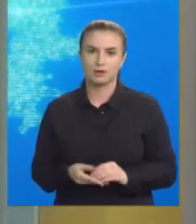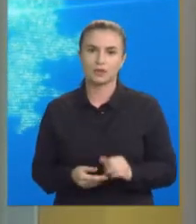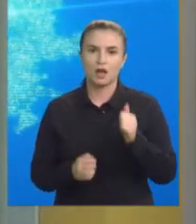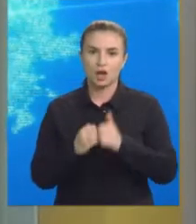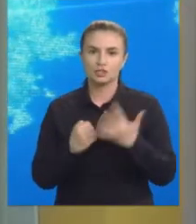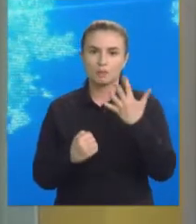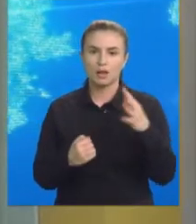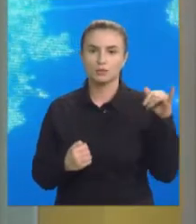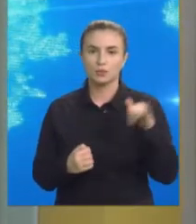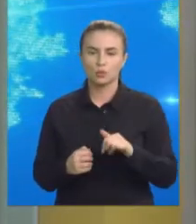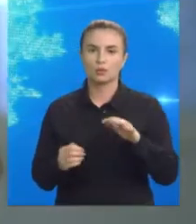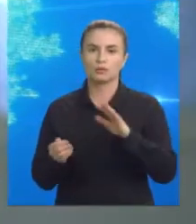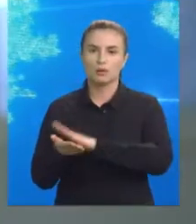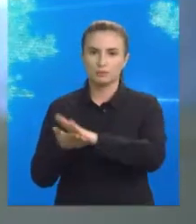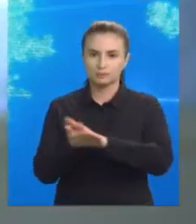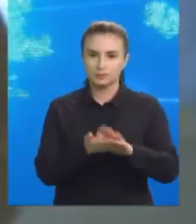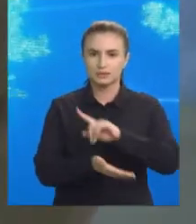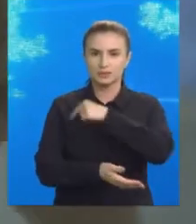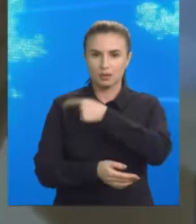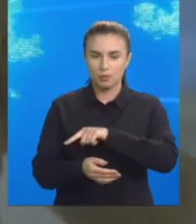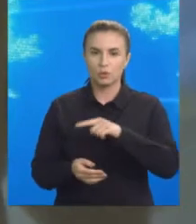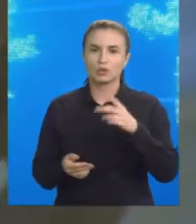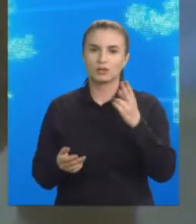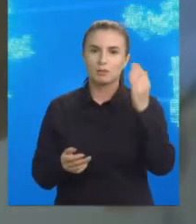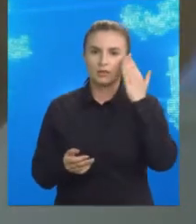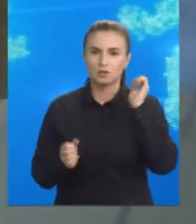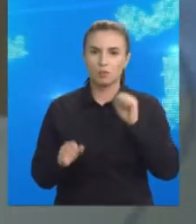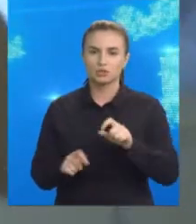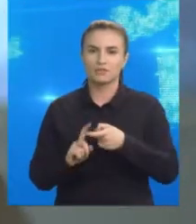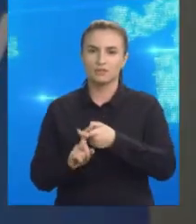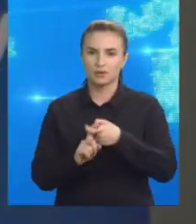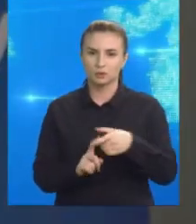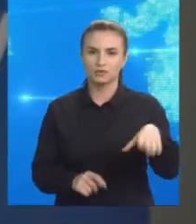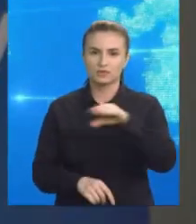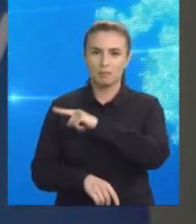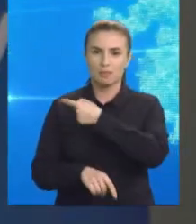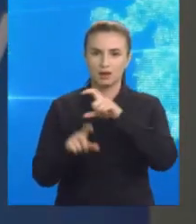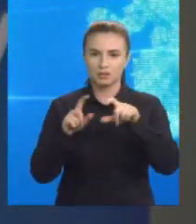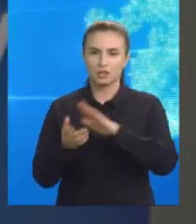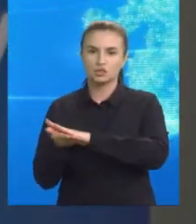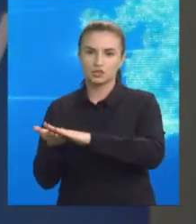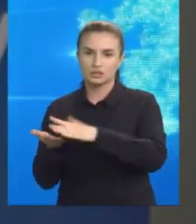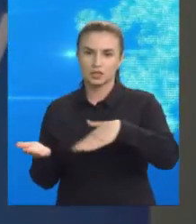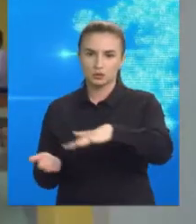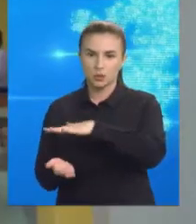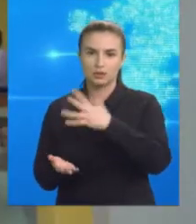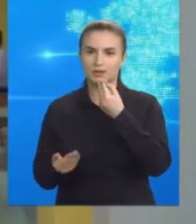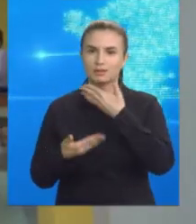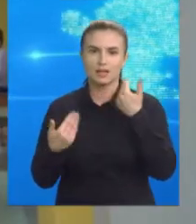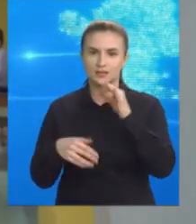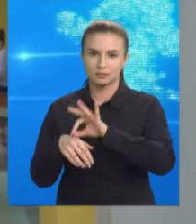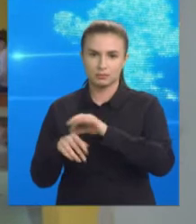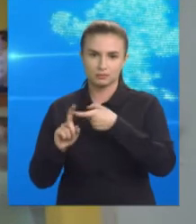здесь проводят санобработку помещений, где потенциально может находиться вирус. Вся больница поделена на чистую зону, где нет зараженных пациентов,